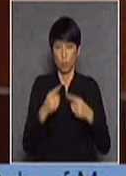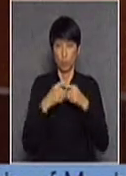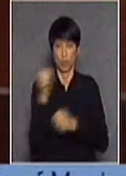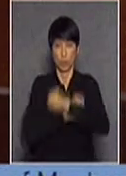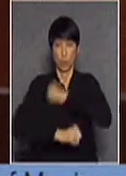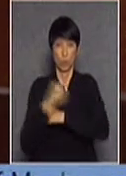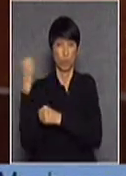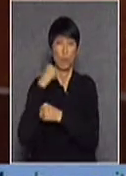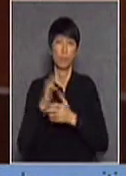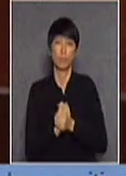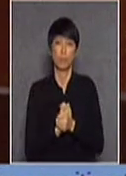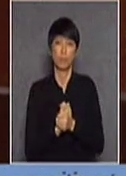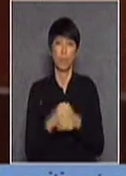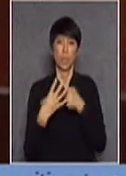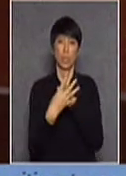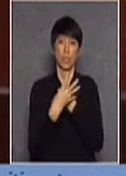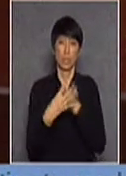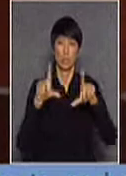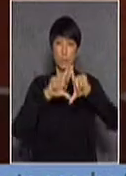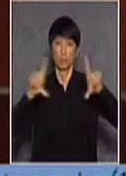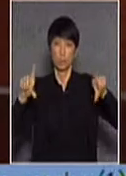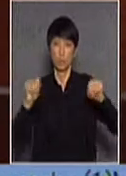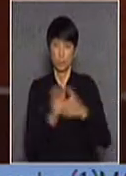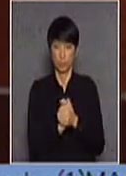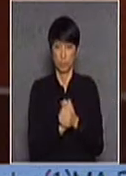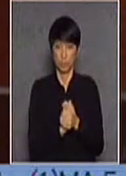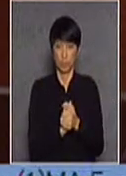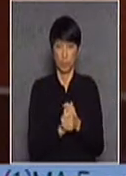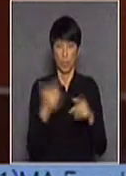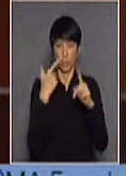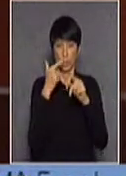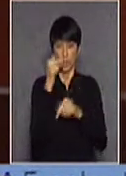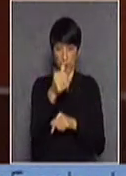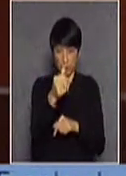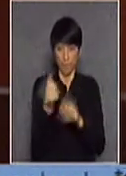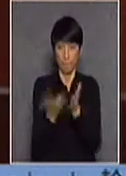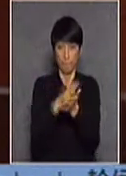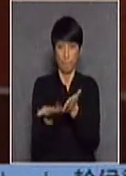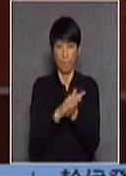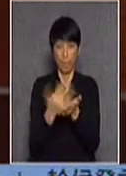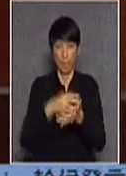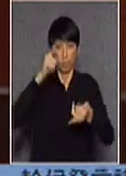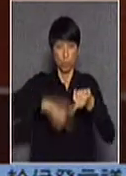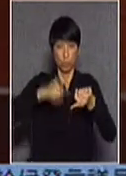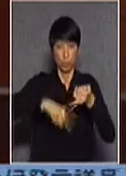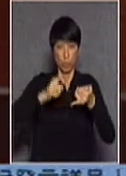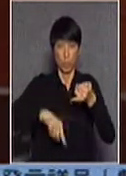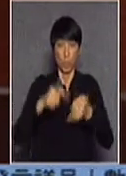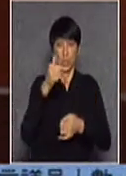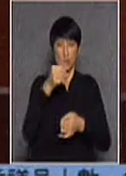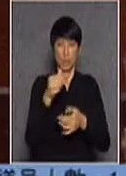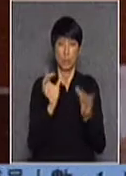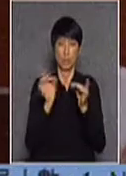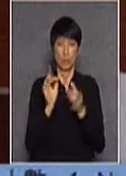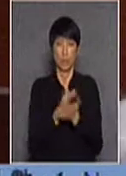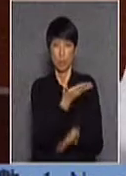力，第四章足足係10版紙，係最後嗰個 chapter， 大家就